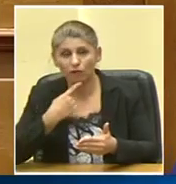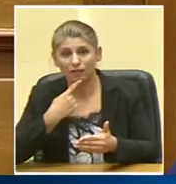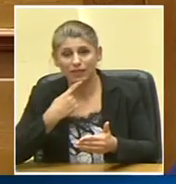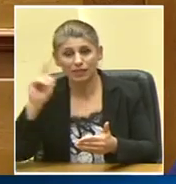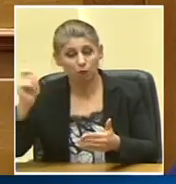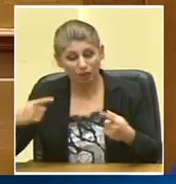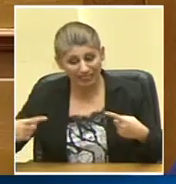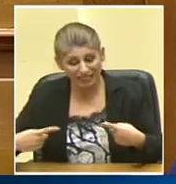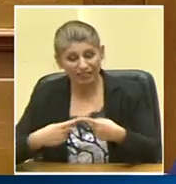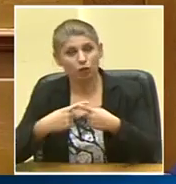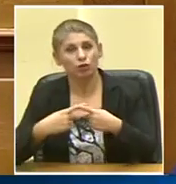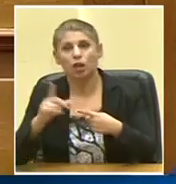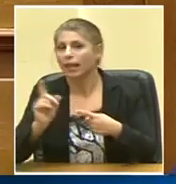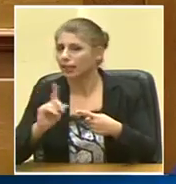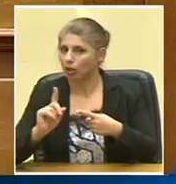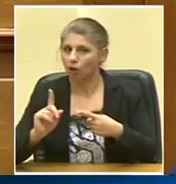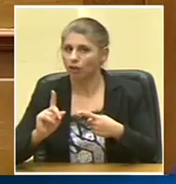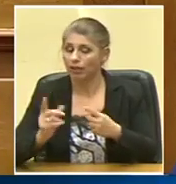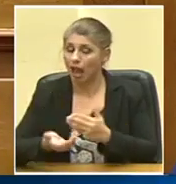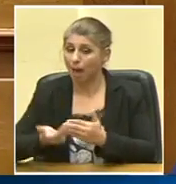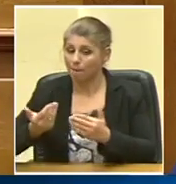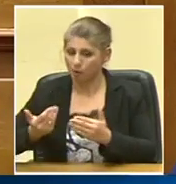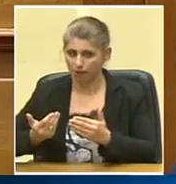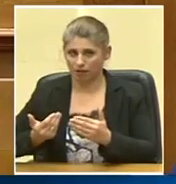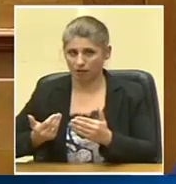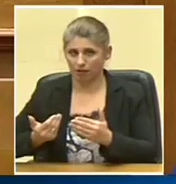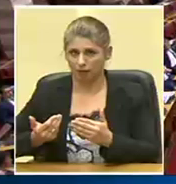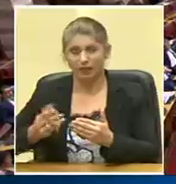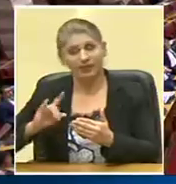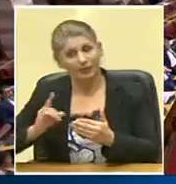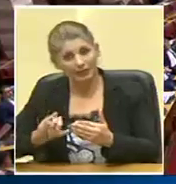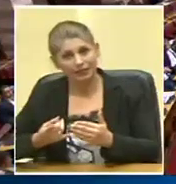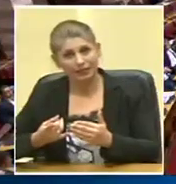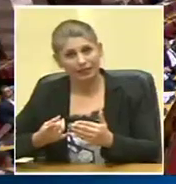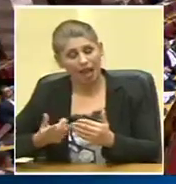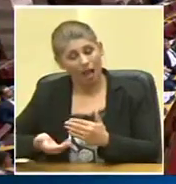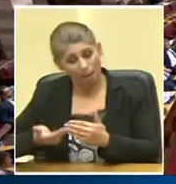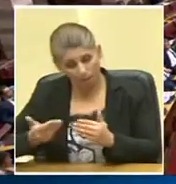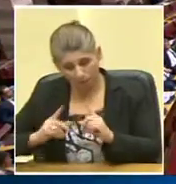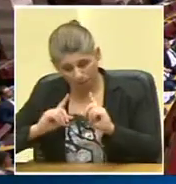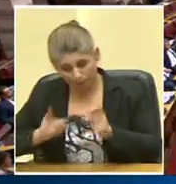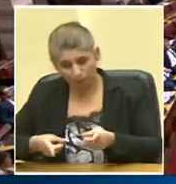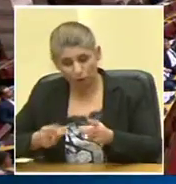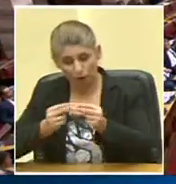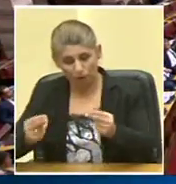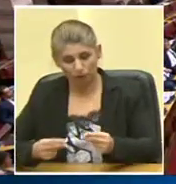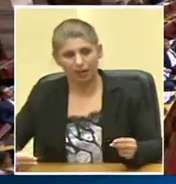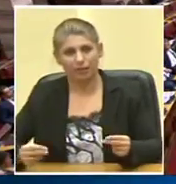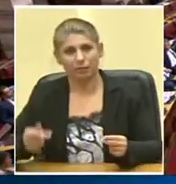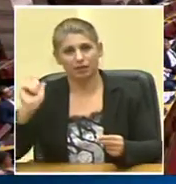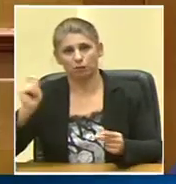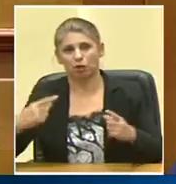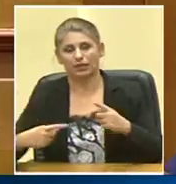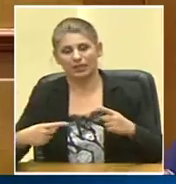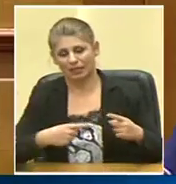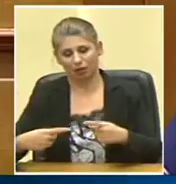σύγκρουσης και όχι να προκαταβάλει ή να προεξοφλήσει το αποτέλεσμα της πολιτικής σύγκρουσης.